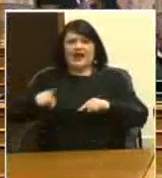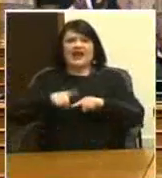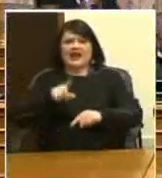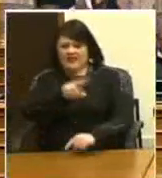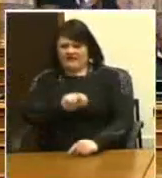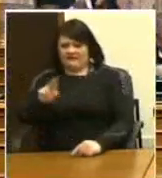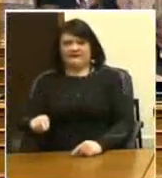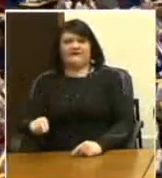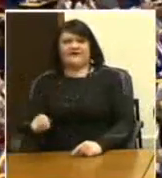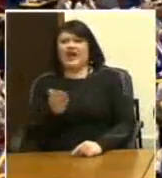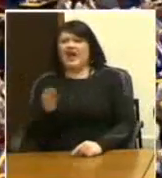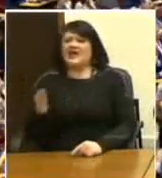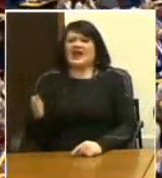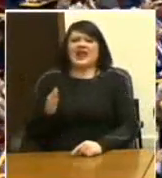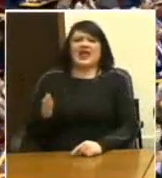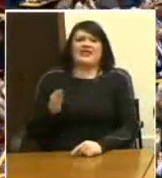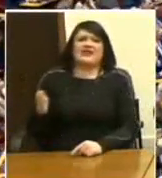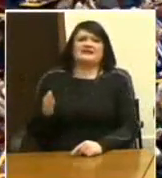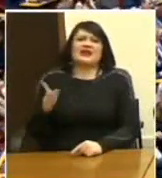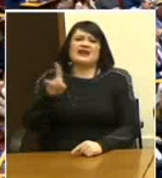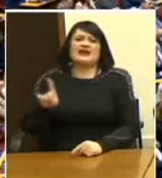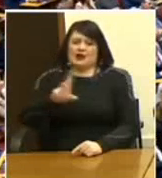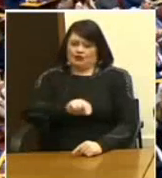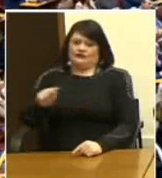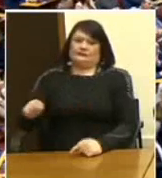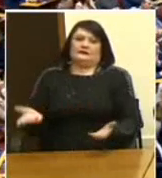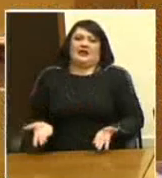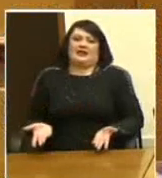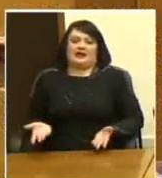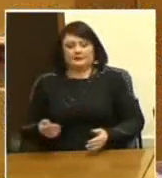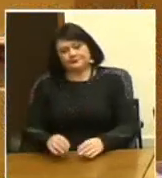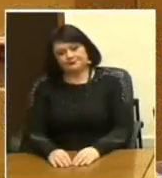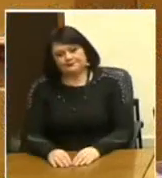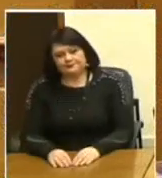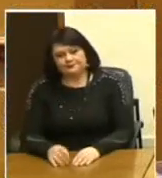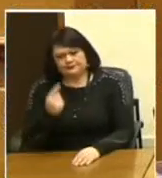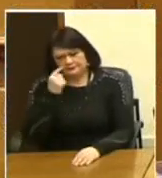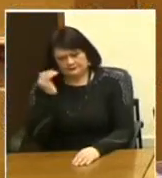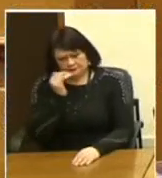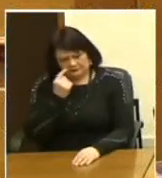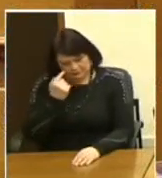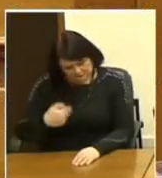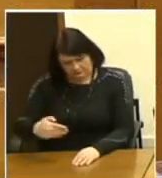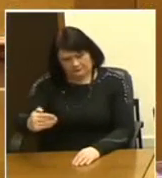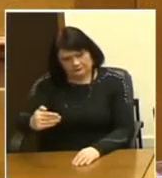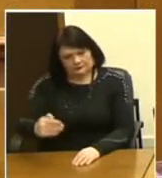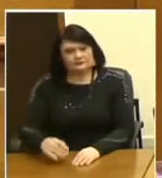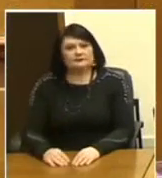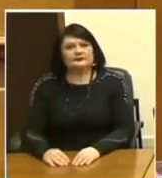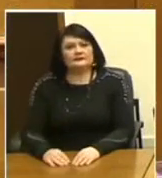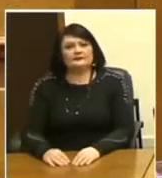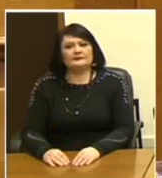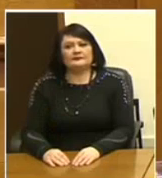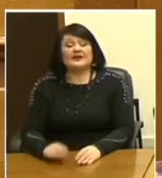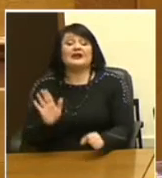ταυτίζεστε με την ακραία δεξιά του κυρίου Μητσοτάκη. Όμως σύντομα θα κατανοήσετε ότι αυτή είναι μια